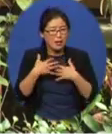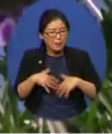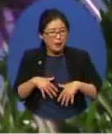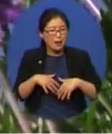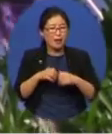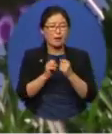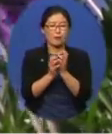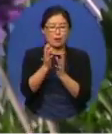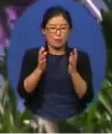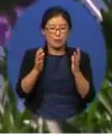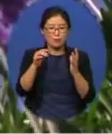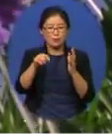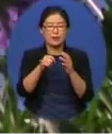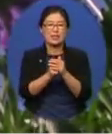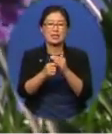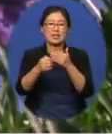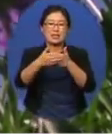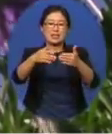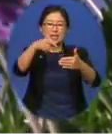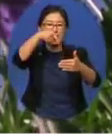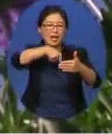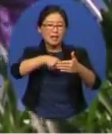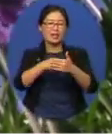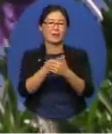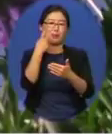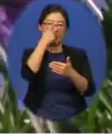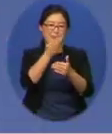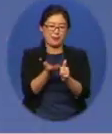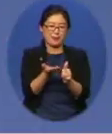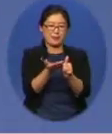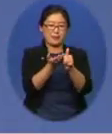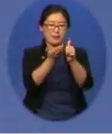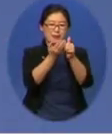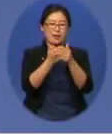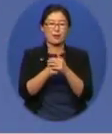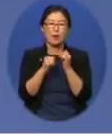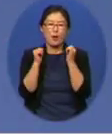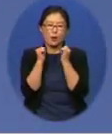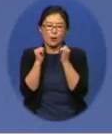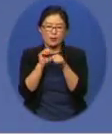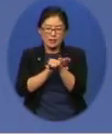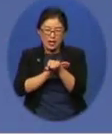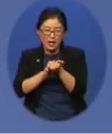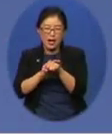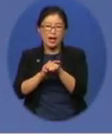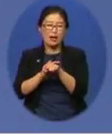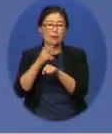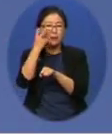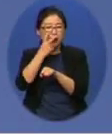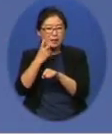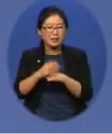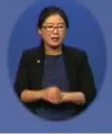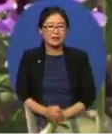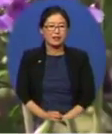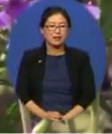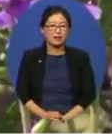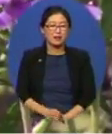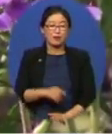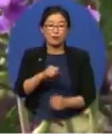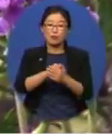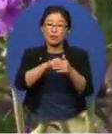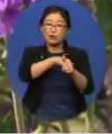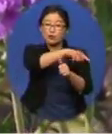실내에서 관리해서 겨울에 가온을 해서 보관을 해줘야 되고 우리 주변 거는 오히려 실내에 있는